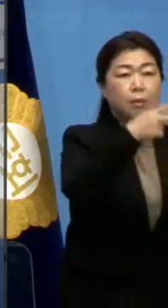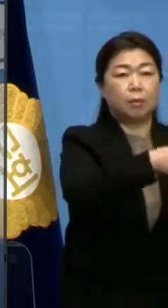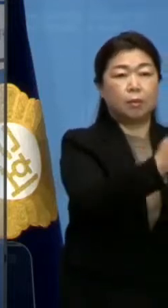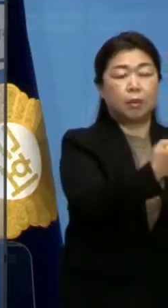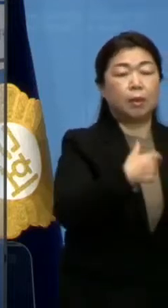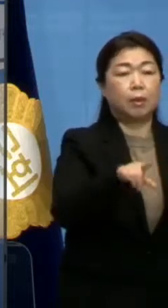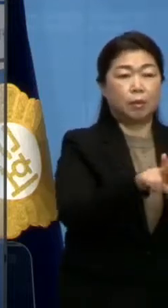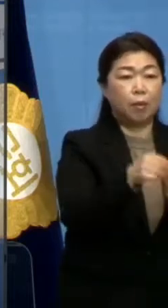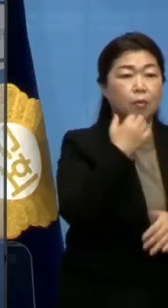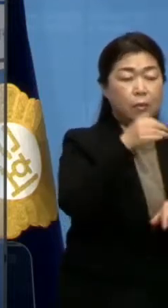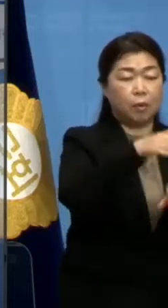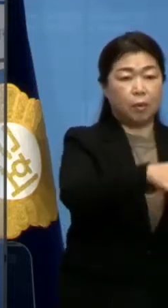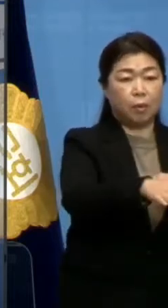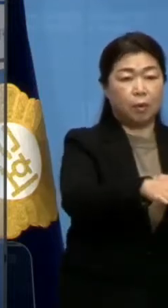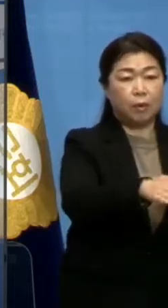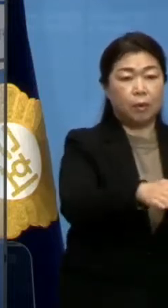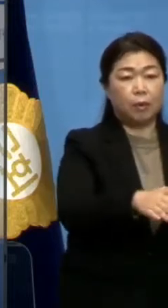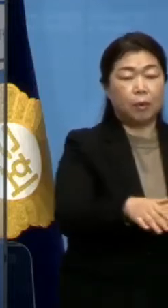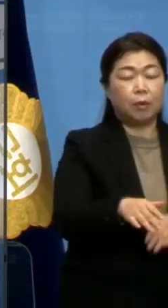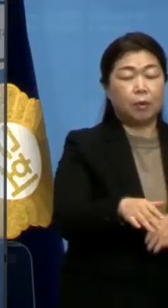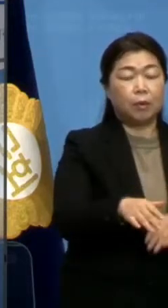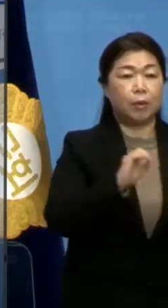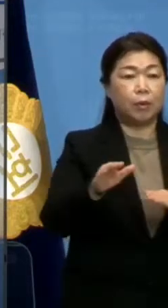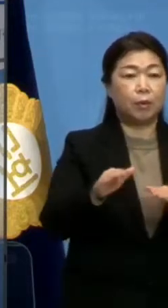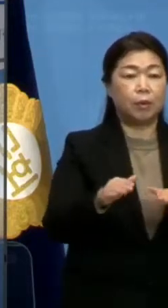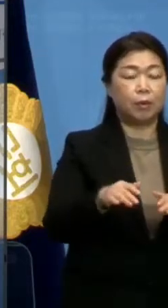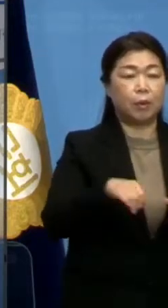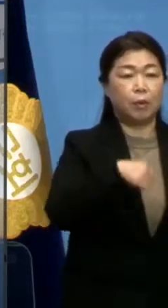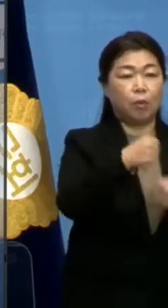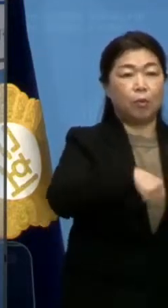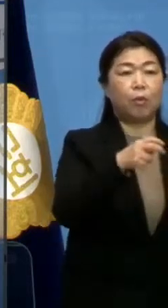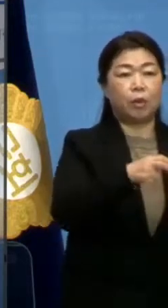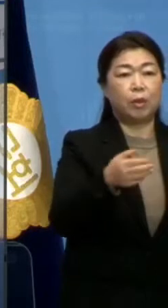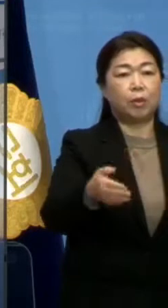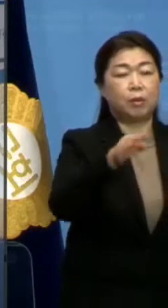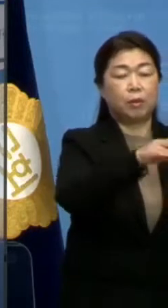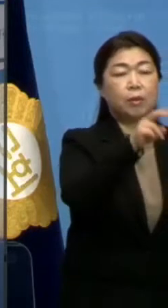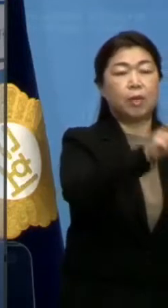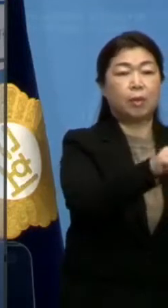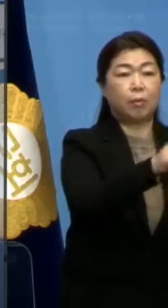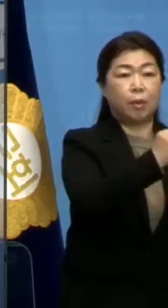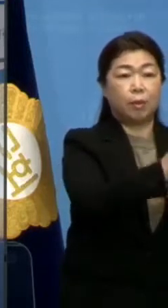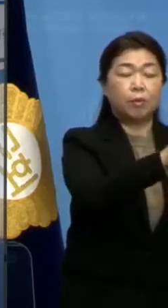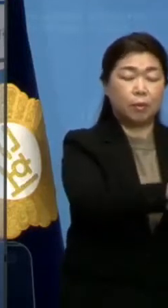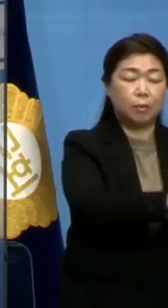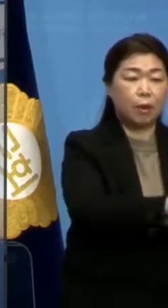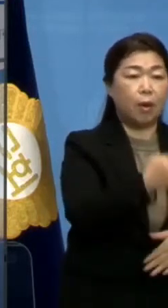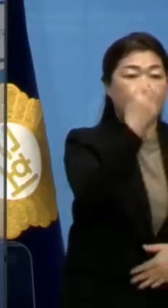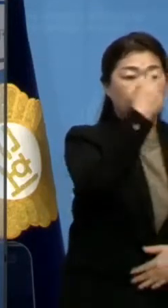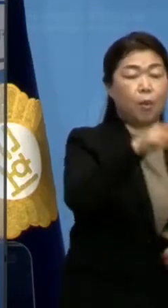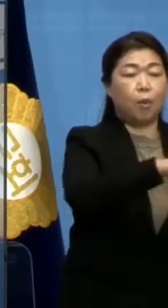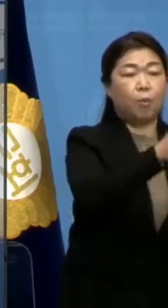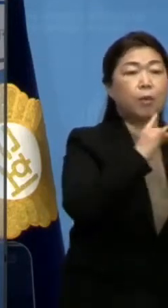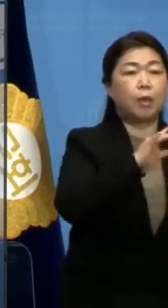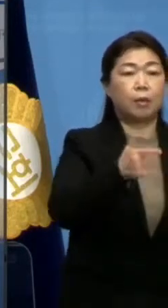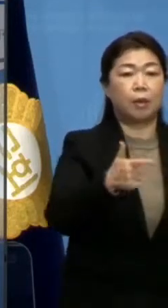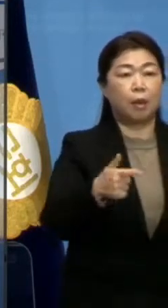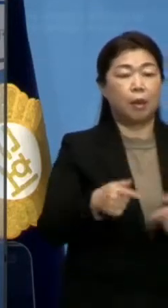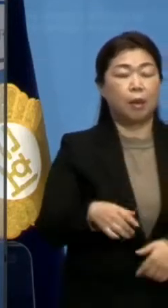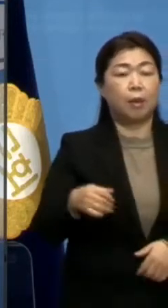센터 일명 동물의 집을 권역별로 조성 하겠읍니다 단 수리 보호 에 방점을 두지 않고 유기 동물들이 제 2의